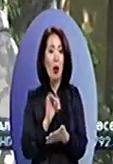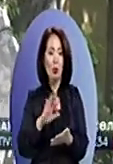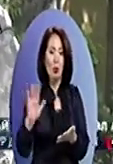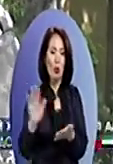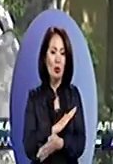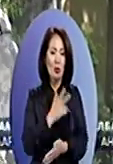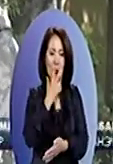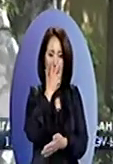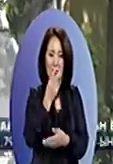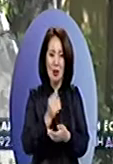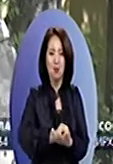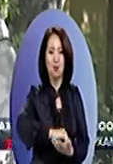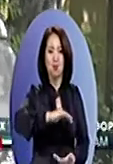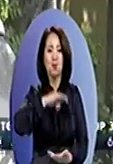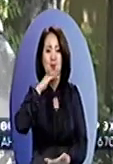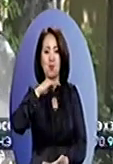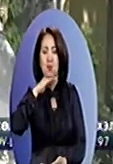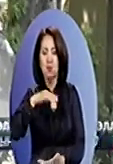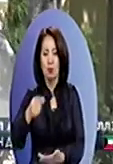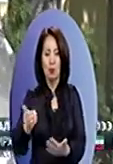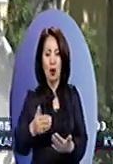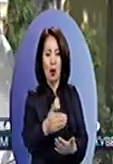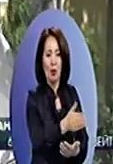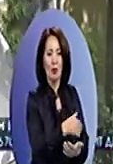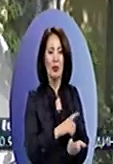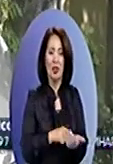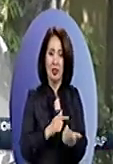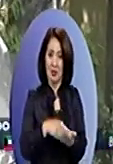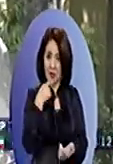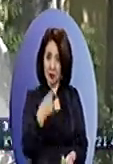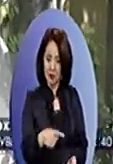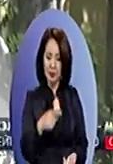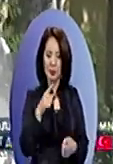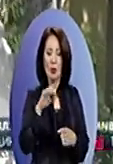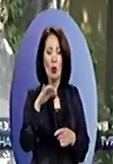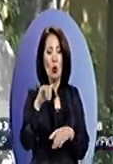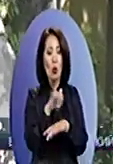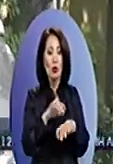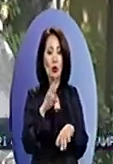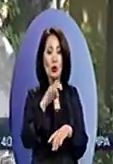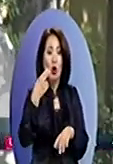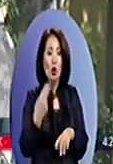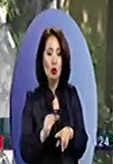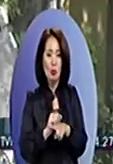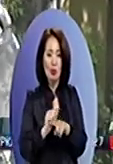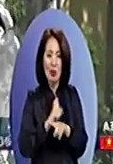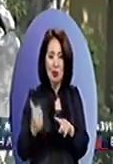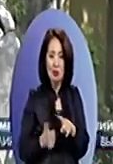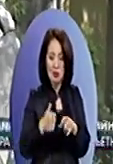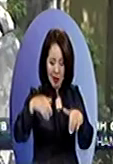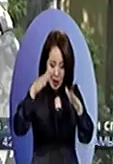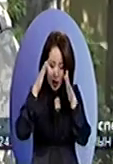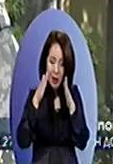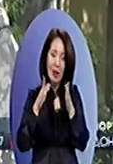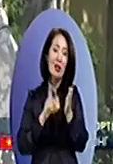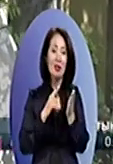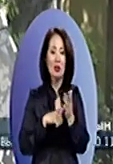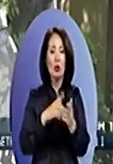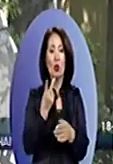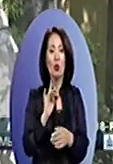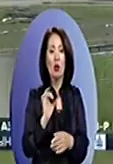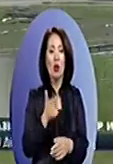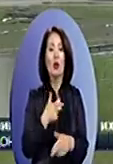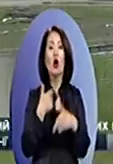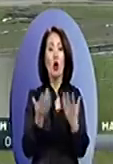ээ. Аа тэгээд энэ дээр улсын нөөцийг бүрдүүлэх юмнууд дээр энэ дээр одоо онцгой анхаар гэж ийм үүргийг өгсөн